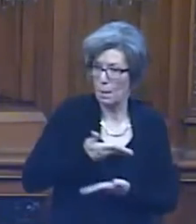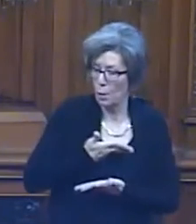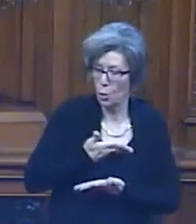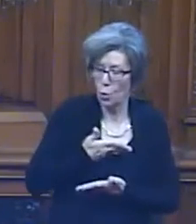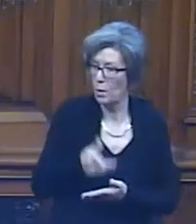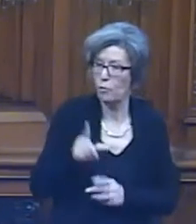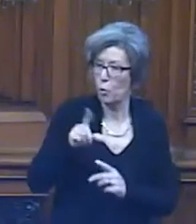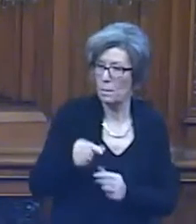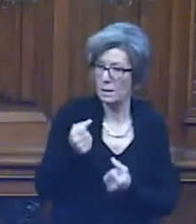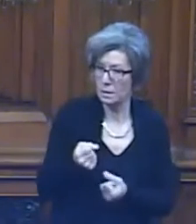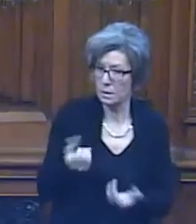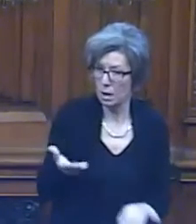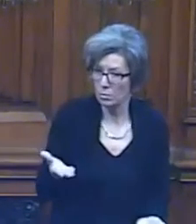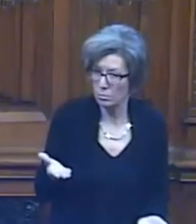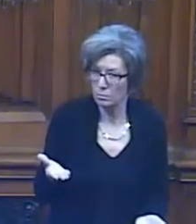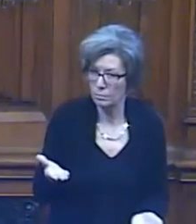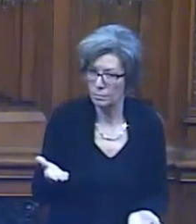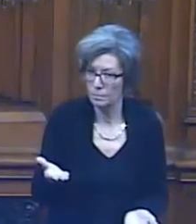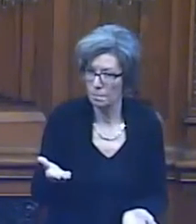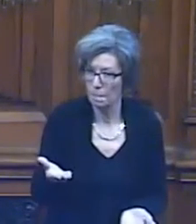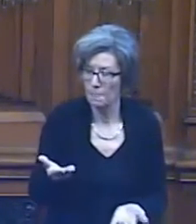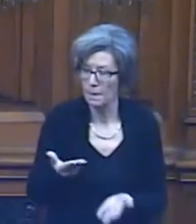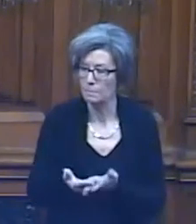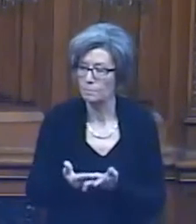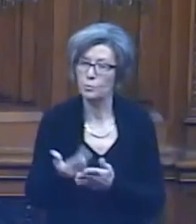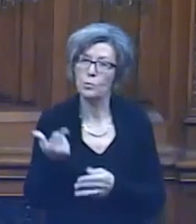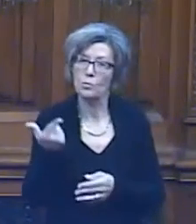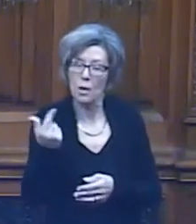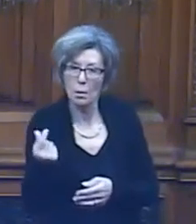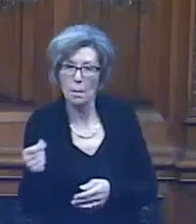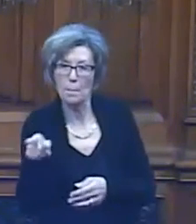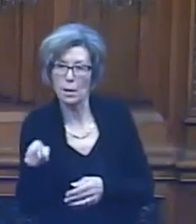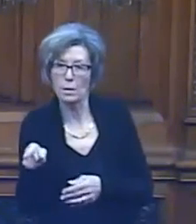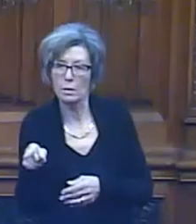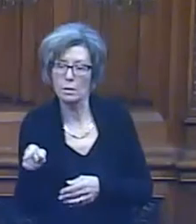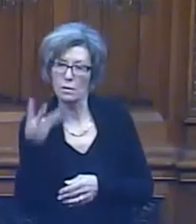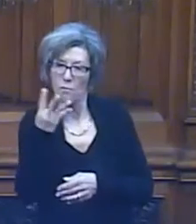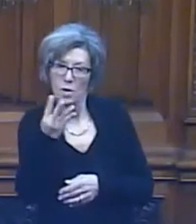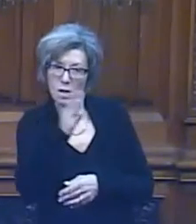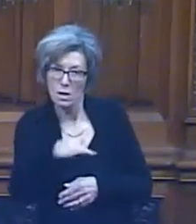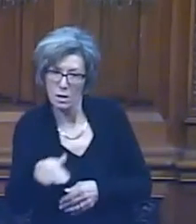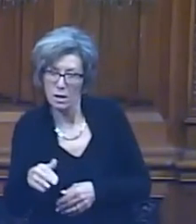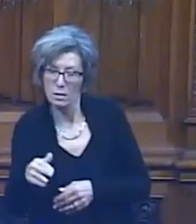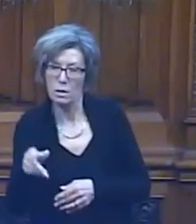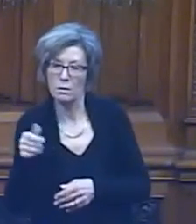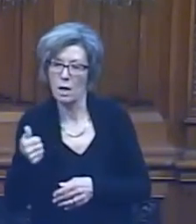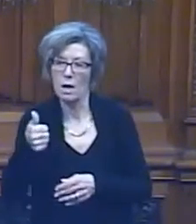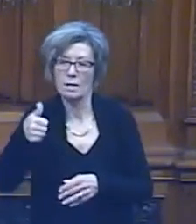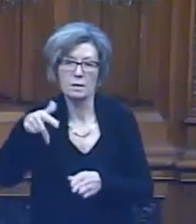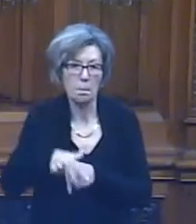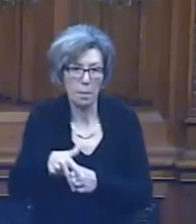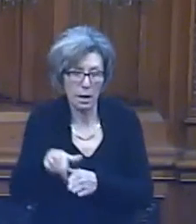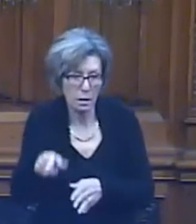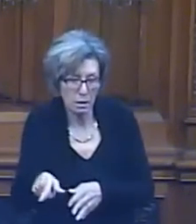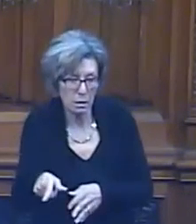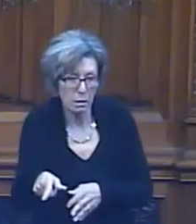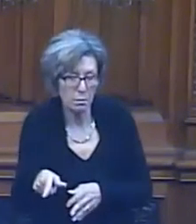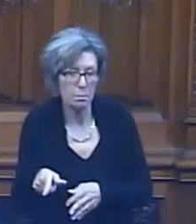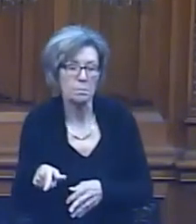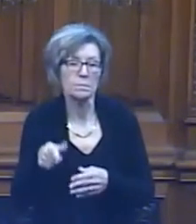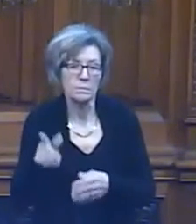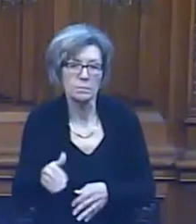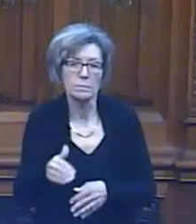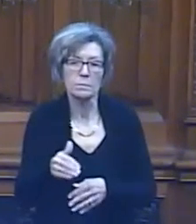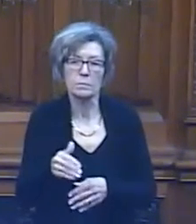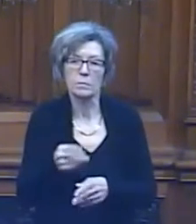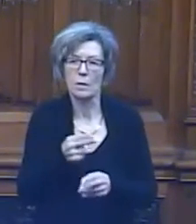aus der Mindestsicherung bekommen und ein Ehepaar mit 4 Kindern, eines davon behindert, würde